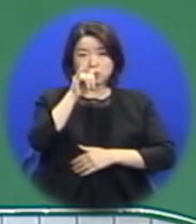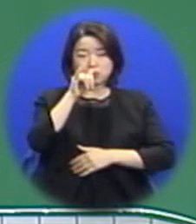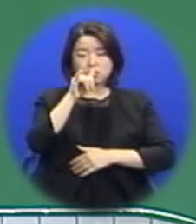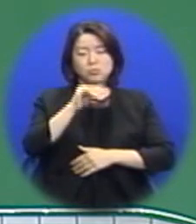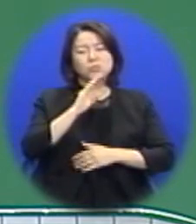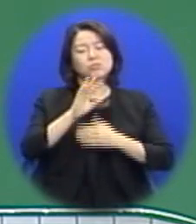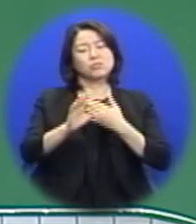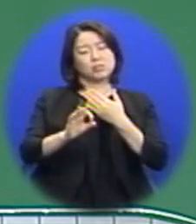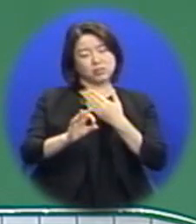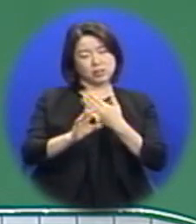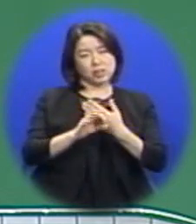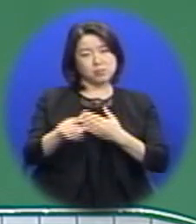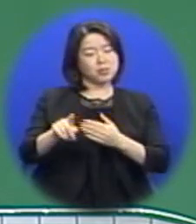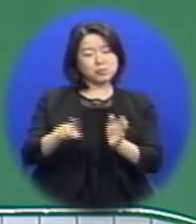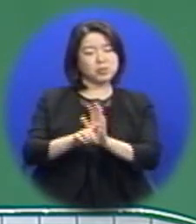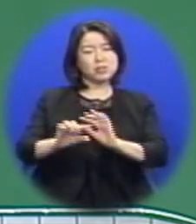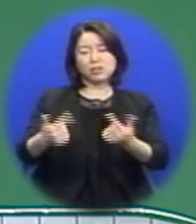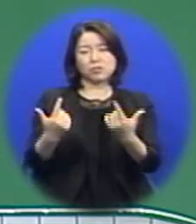거죠.